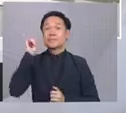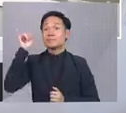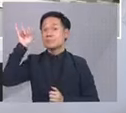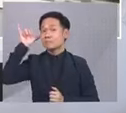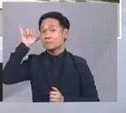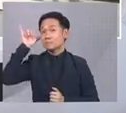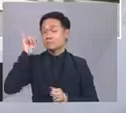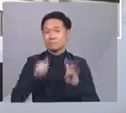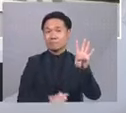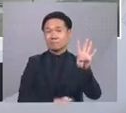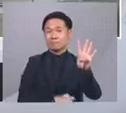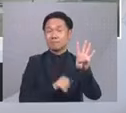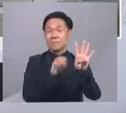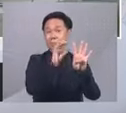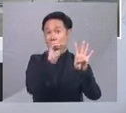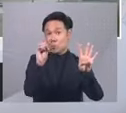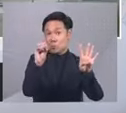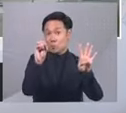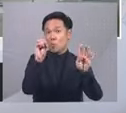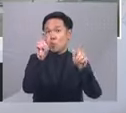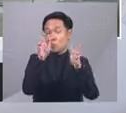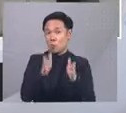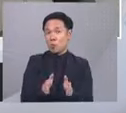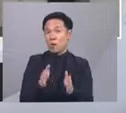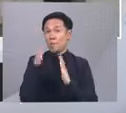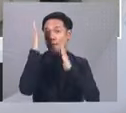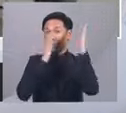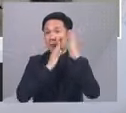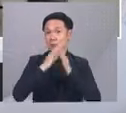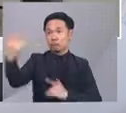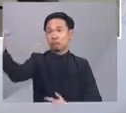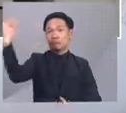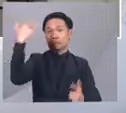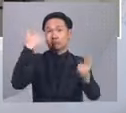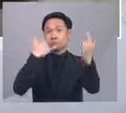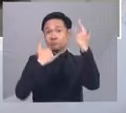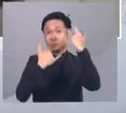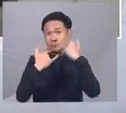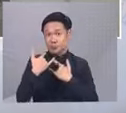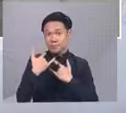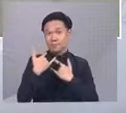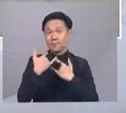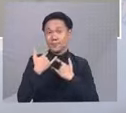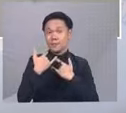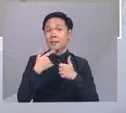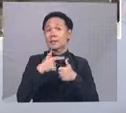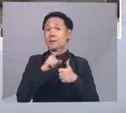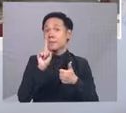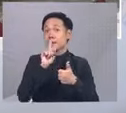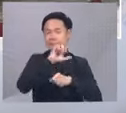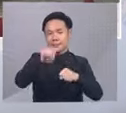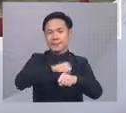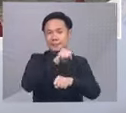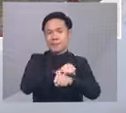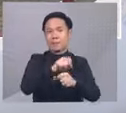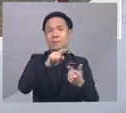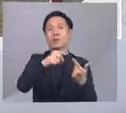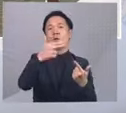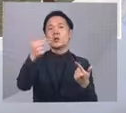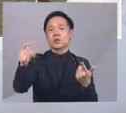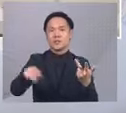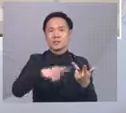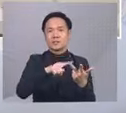seramai 400 rakyat Malaysia telah pulang ke tanah air dari Singapura,